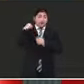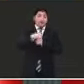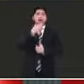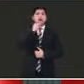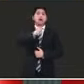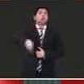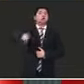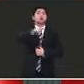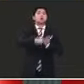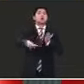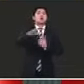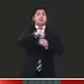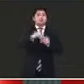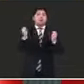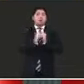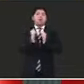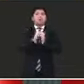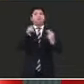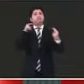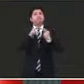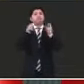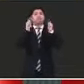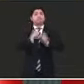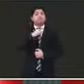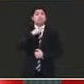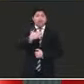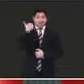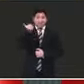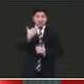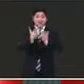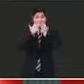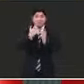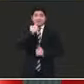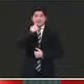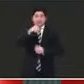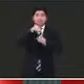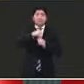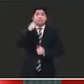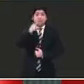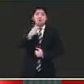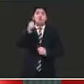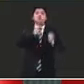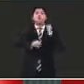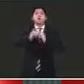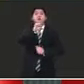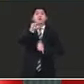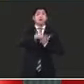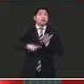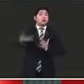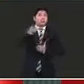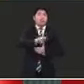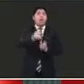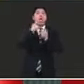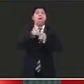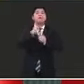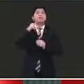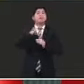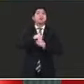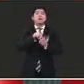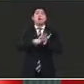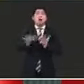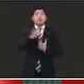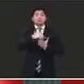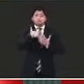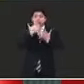gençlerimizle birlikteydik yeni akademik yılın üniversitelerimize ve eğitimleri için her